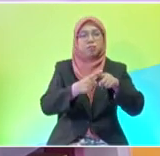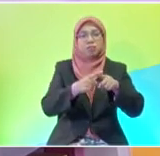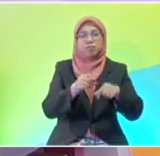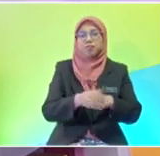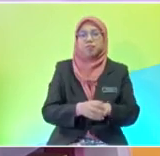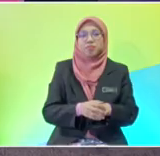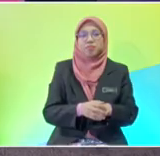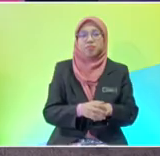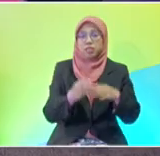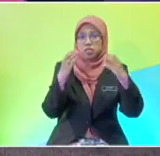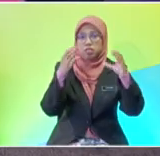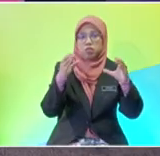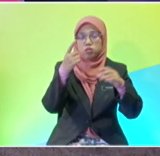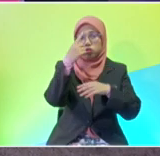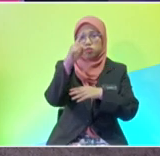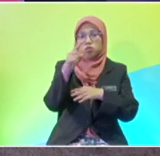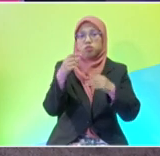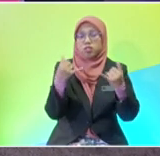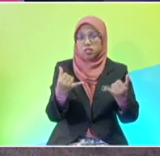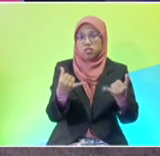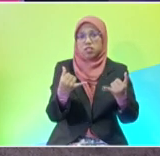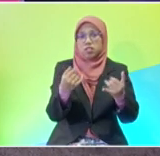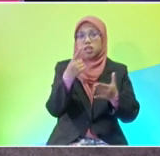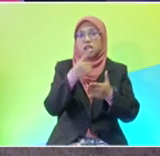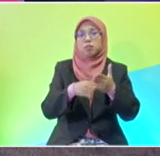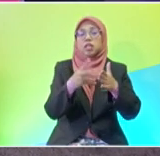baik kali ini